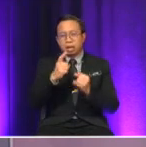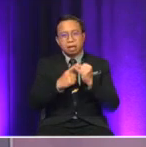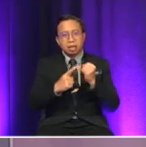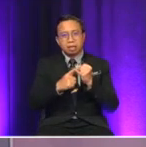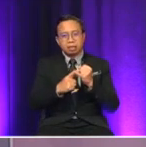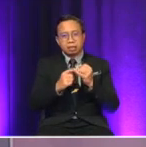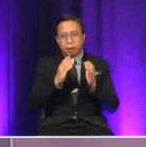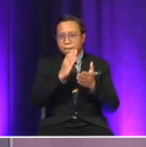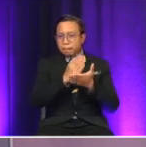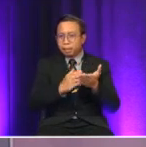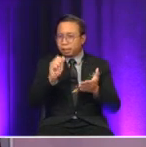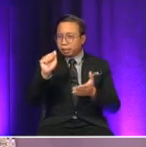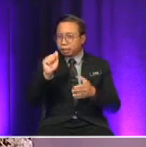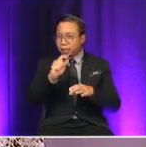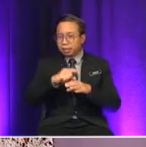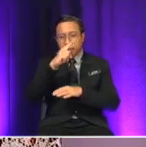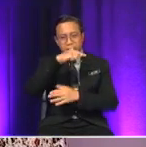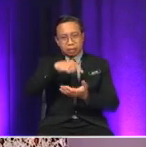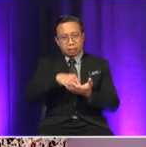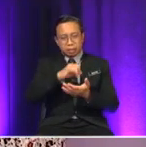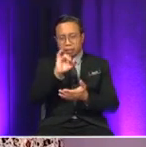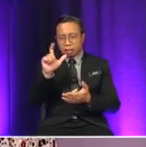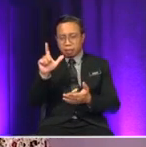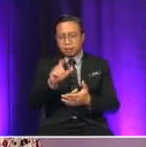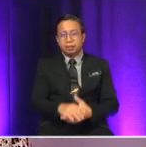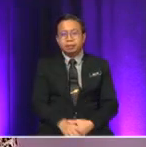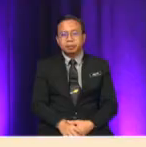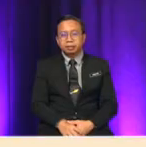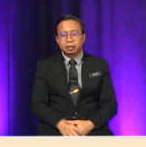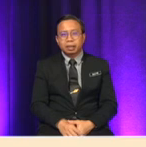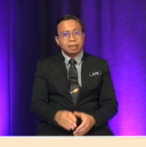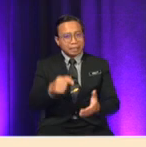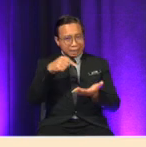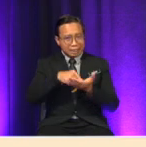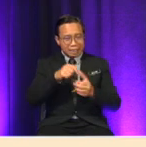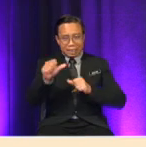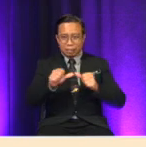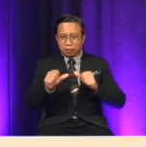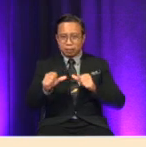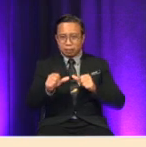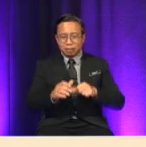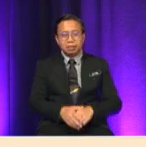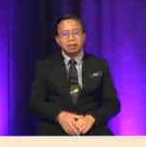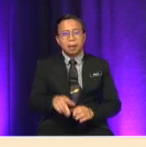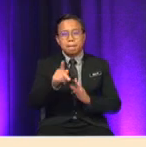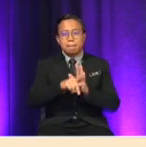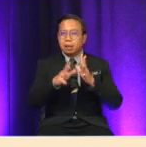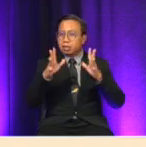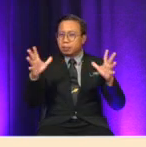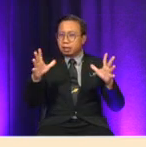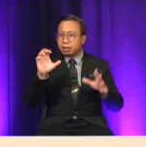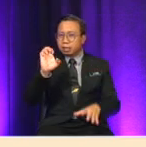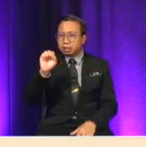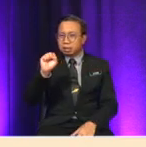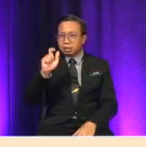di bahagian A pada hari ini ialah, okey, berikut merupakan aktiviti-aktiviti perkembangan